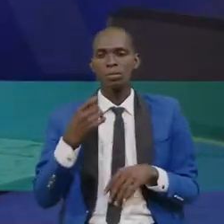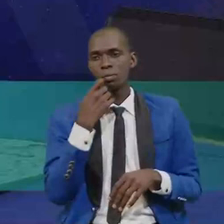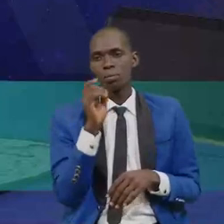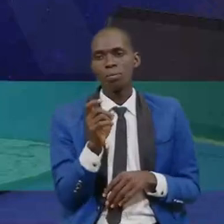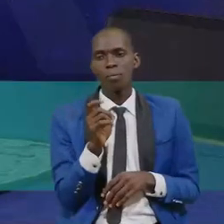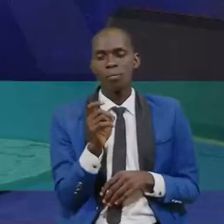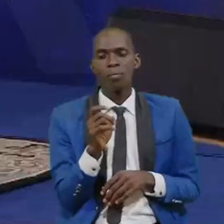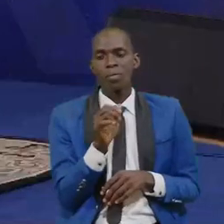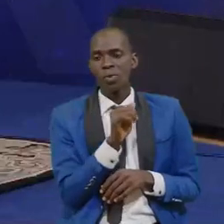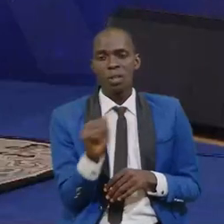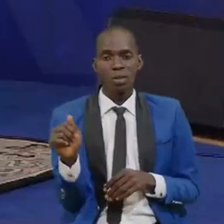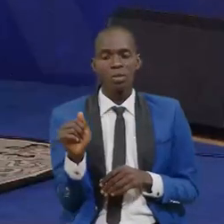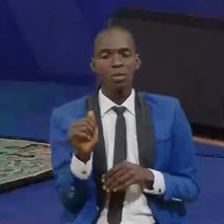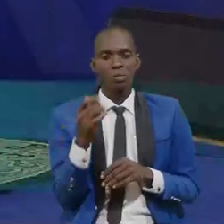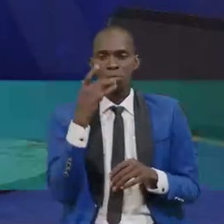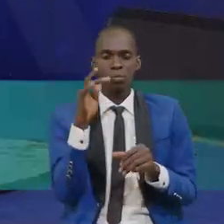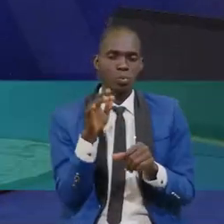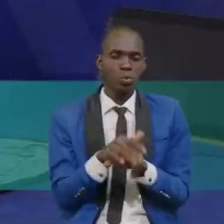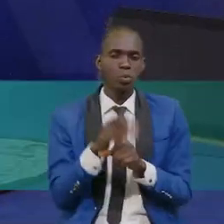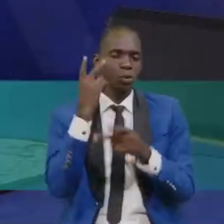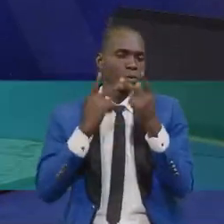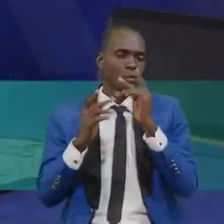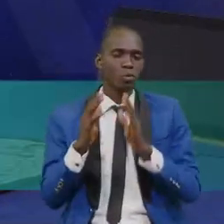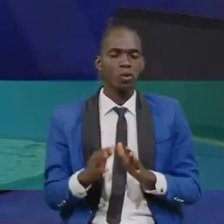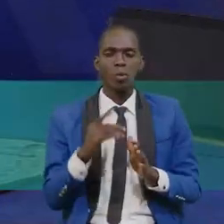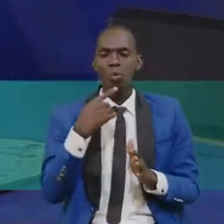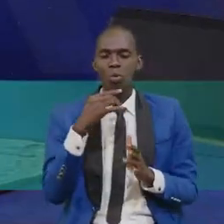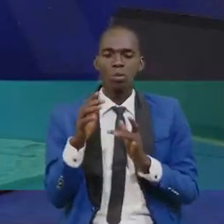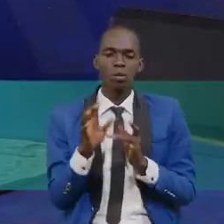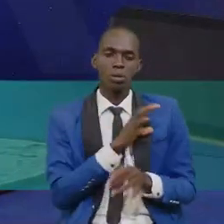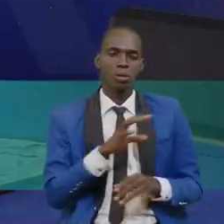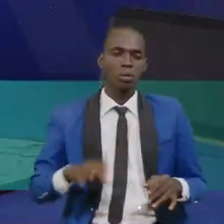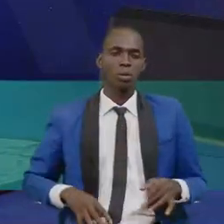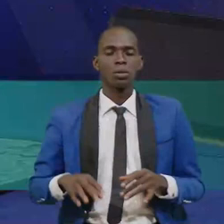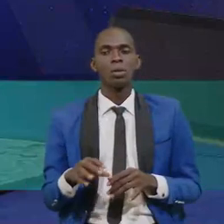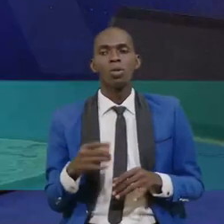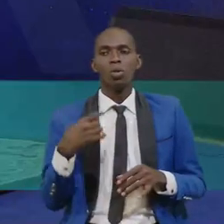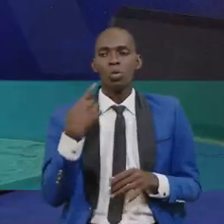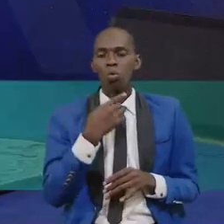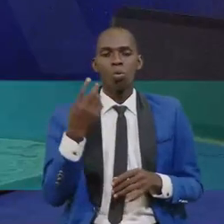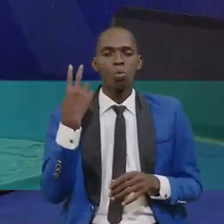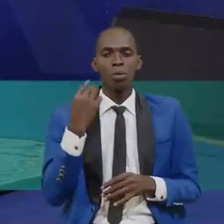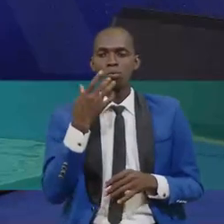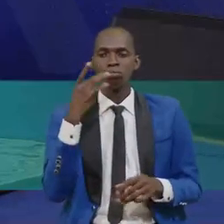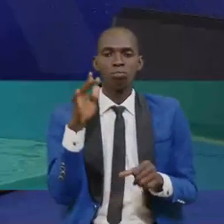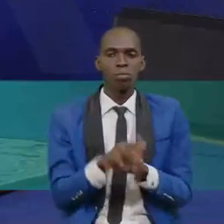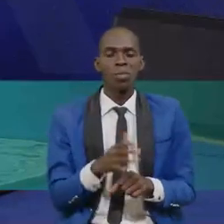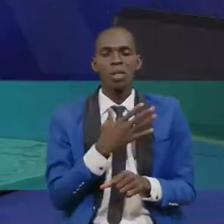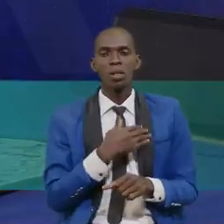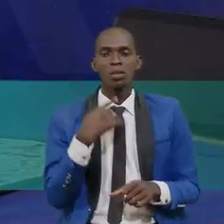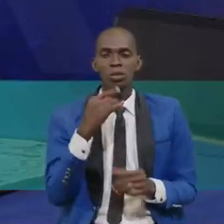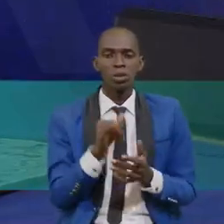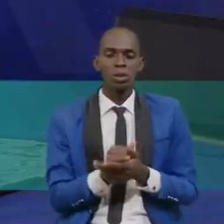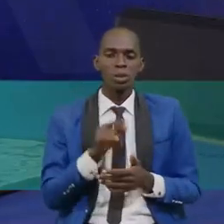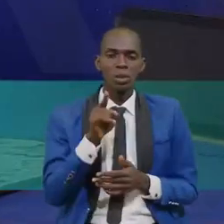Le prophète promis, c'est Christ. Il a été promis. Et maintenant, on nous dit qu'il a un